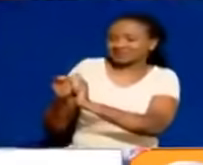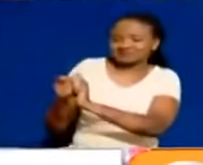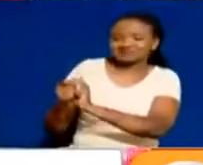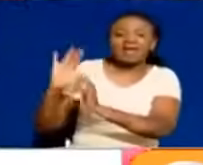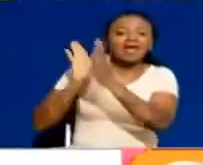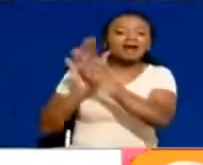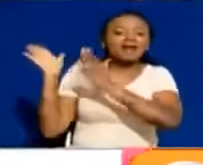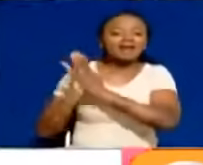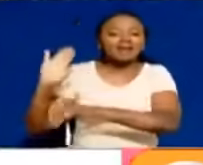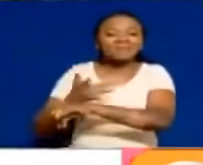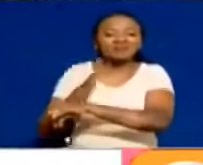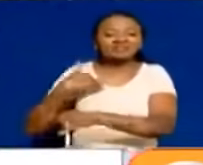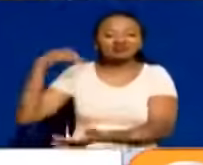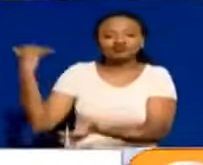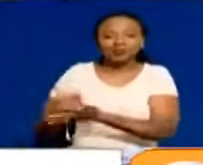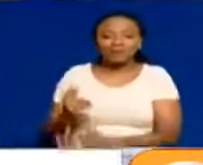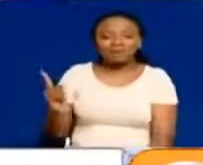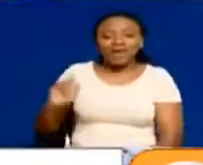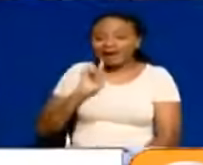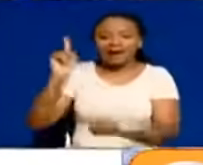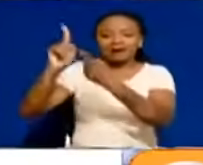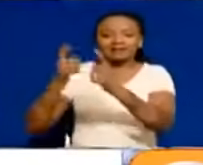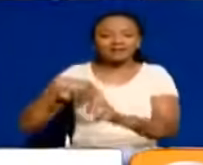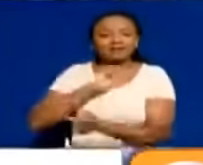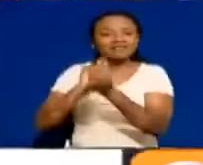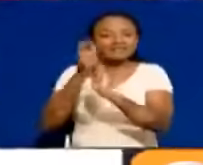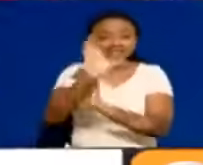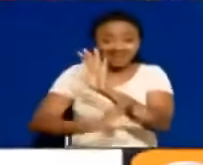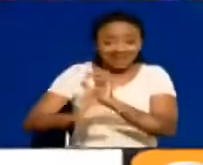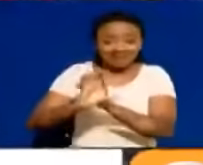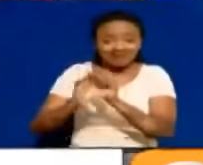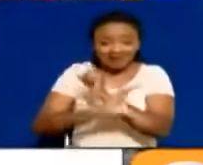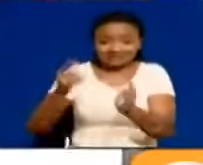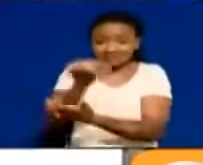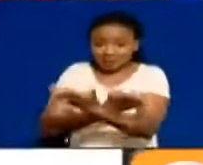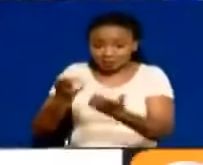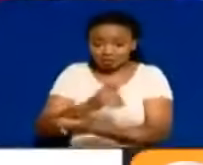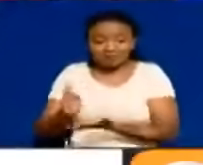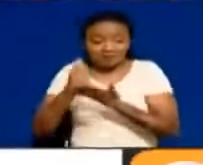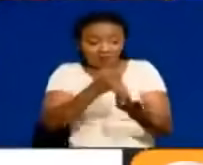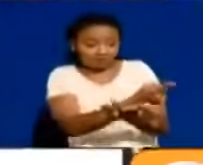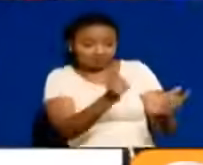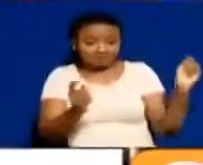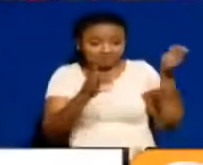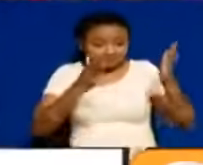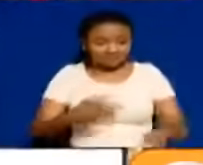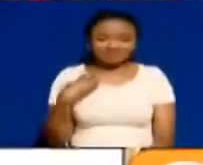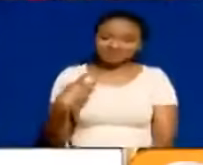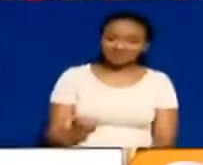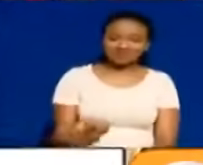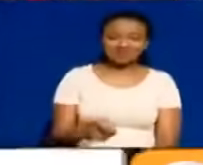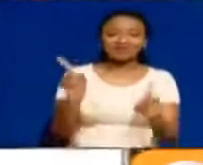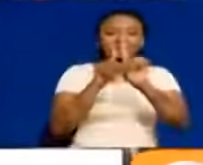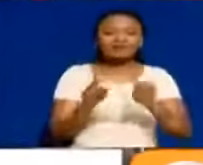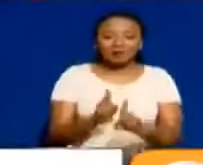Rege itangoja kwanza mpaka tubadilishe uchumi, mwananchi awe na pesa mfukoni. Vile vile